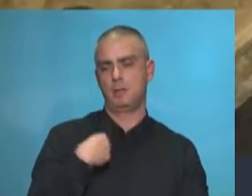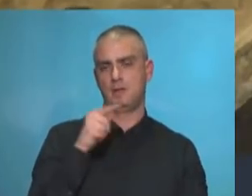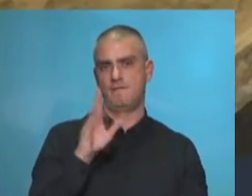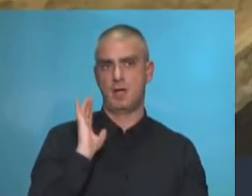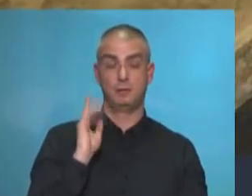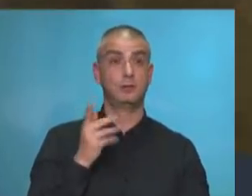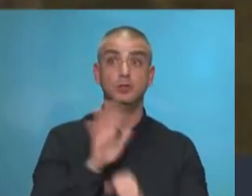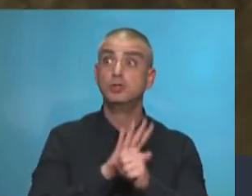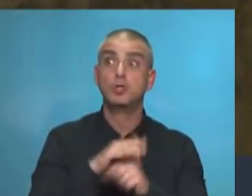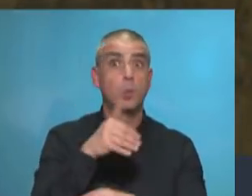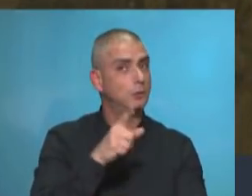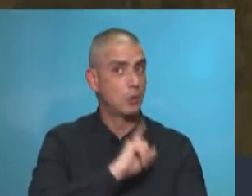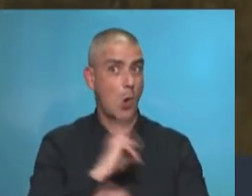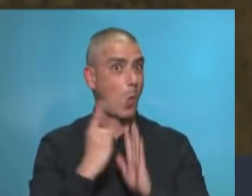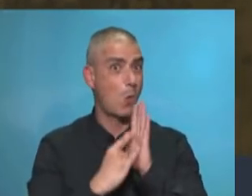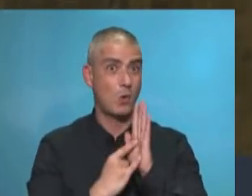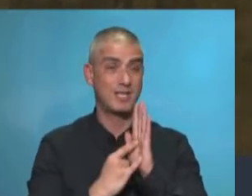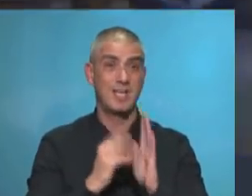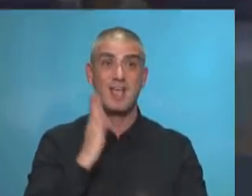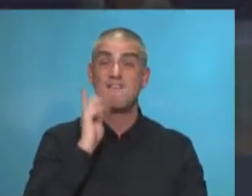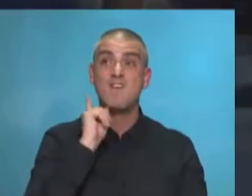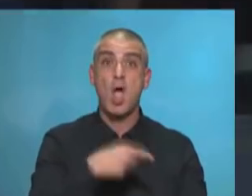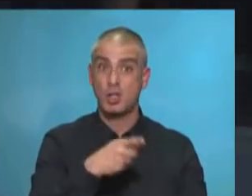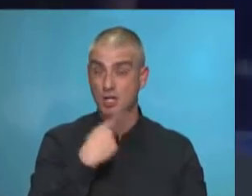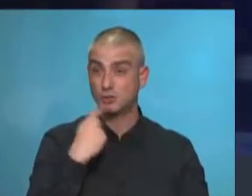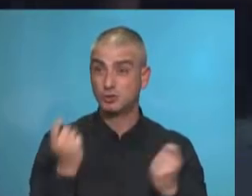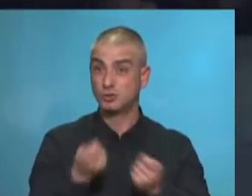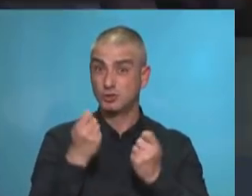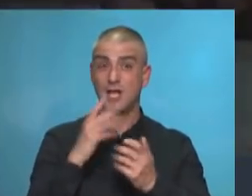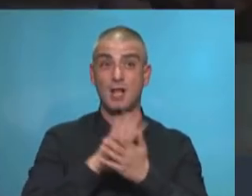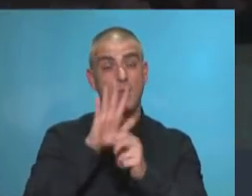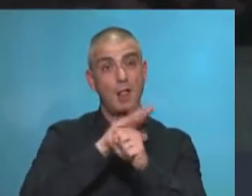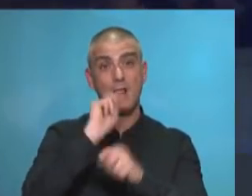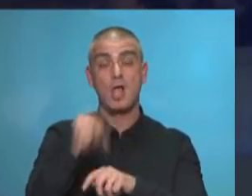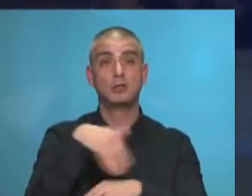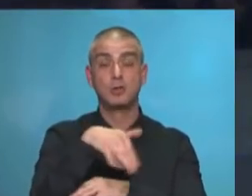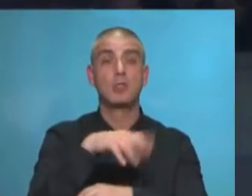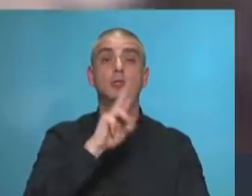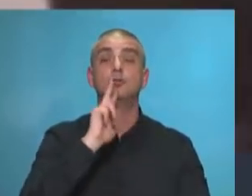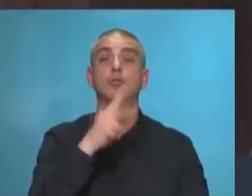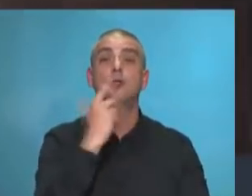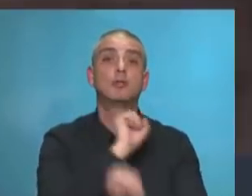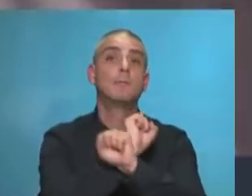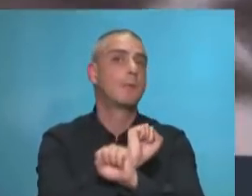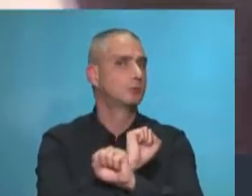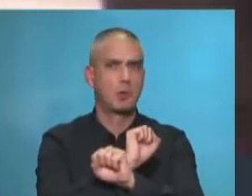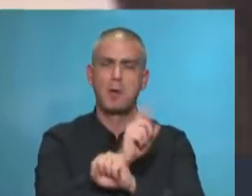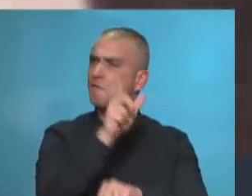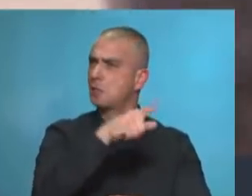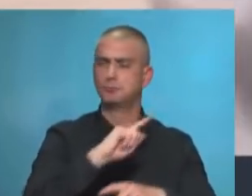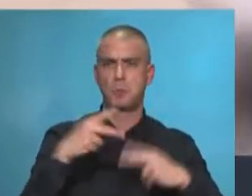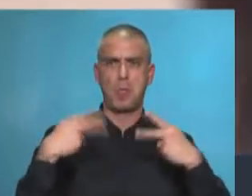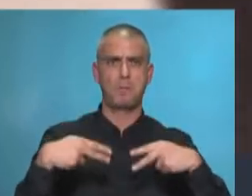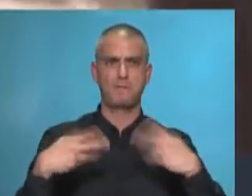שידול לזנות הוא כמובן לא חוקי, והעונש על פרסום הודעות המשדלות לזנות הוא 3 שנות מאסר. אבל זה לא מפחיד את מי